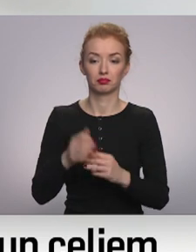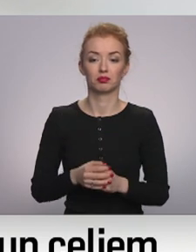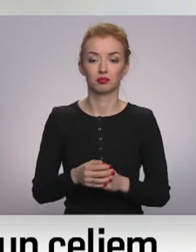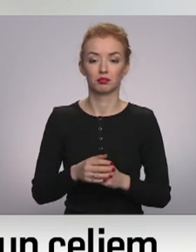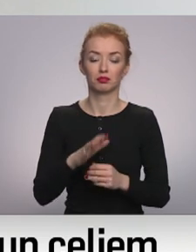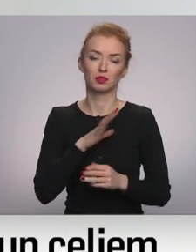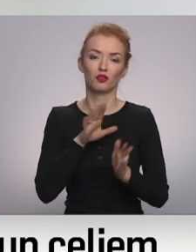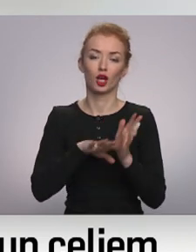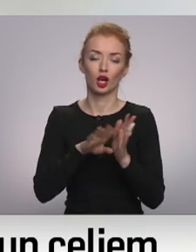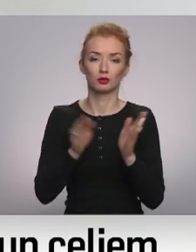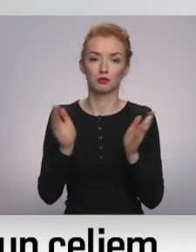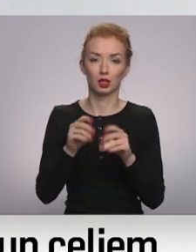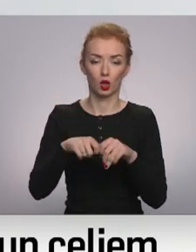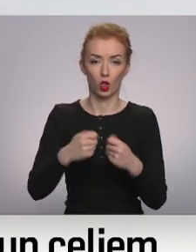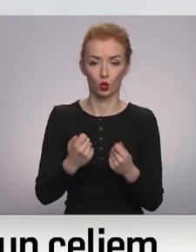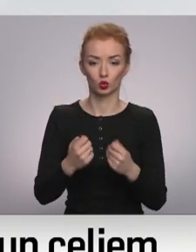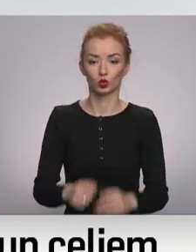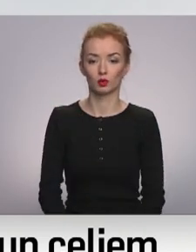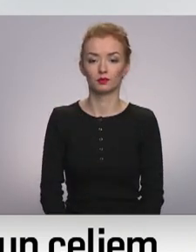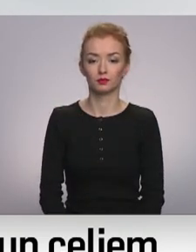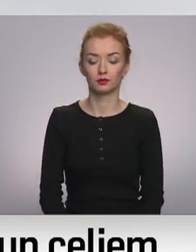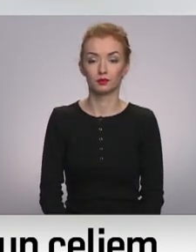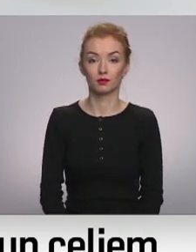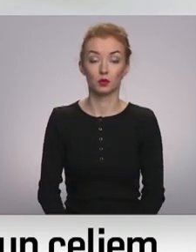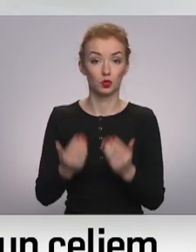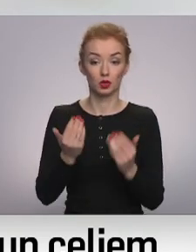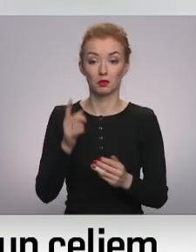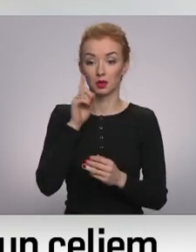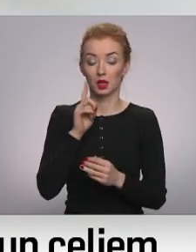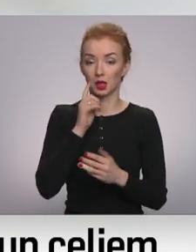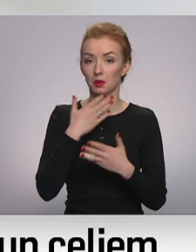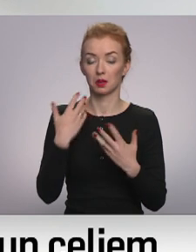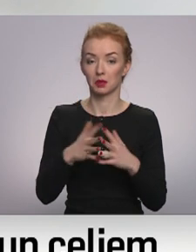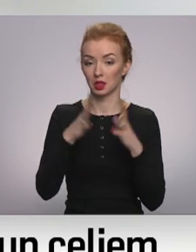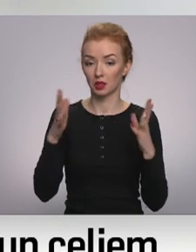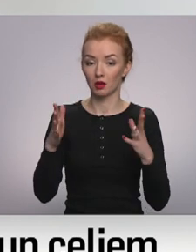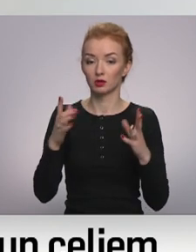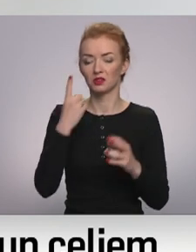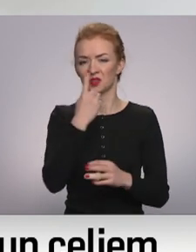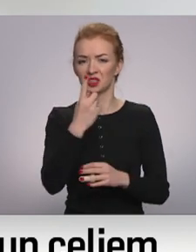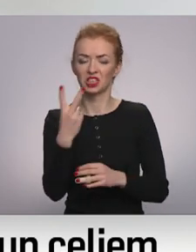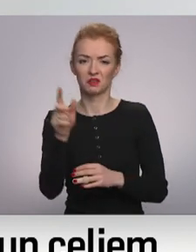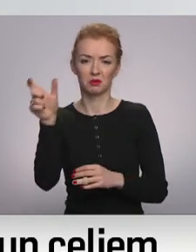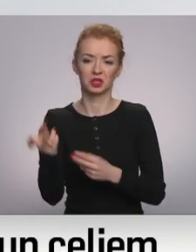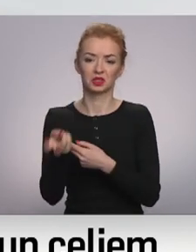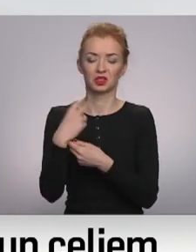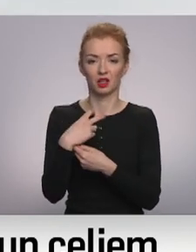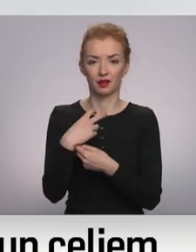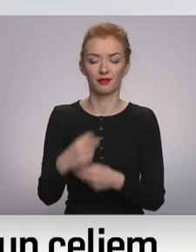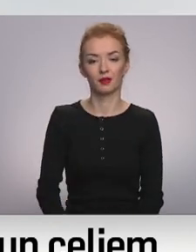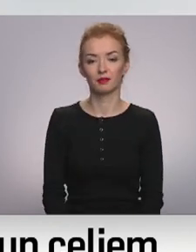bija vienkārši nelieli lūzumi. Nu, bija pagaidām nebija tik daudz. 1 vai 2 pacienti